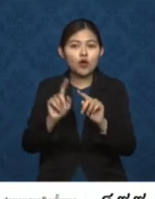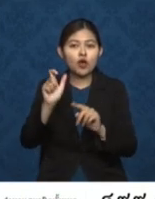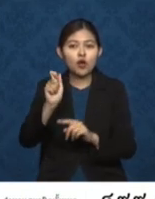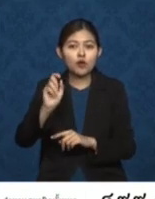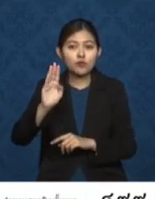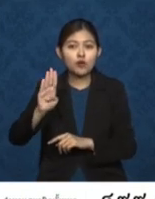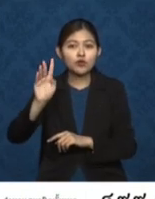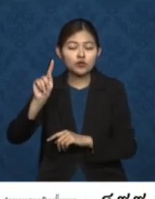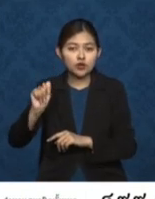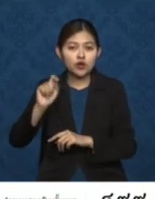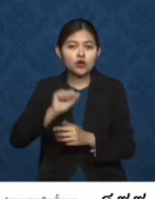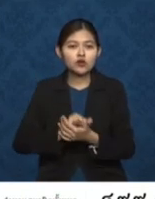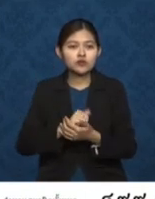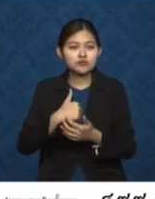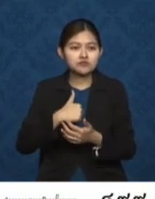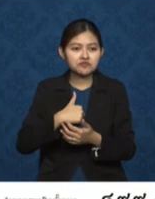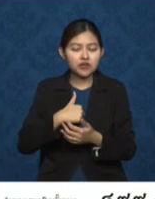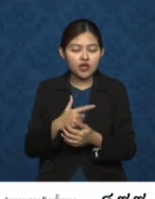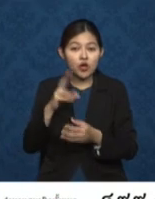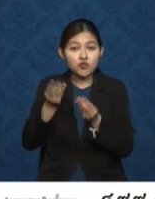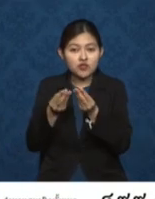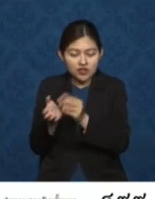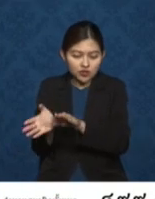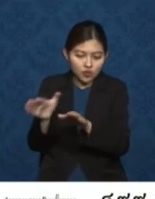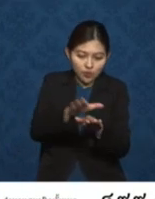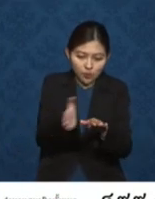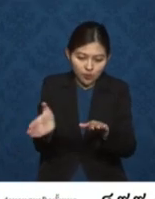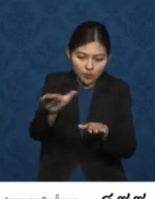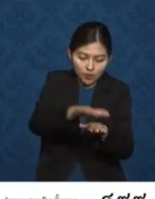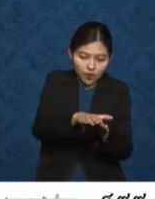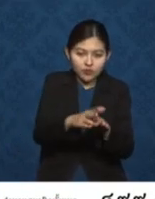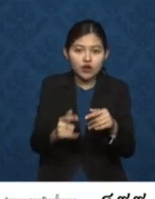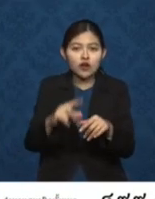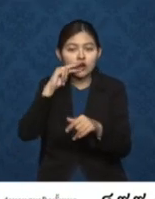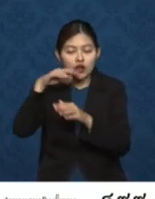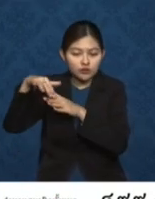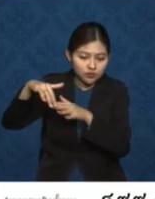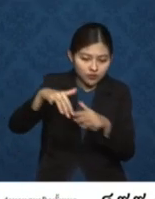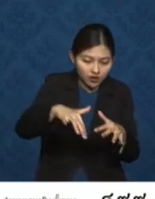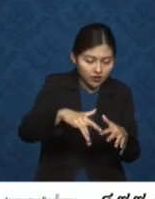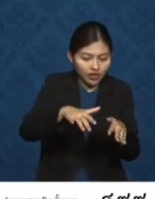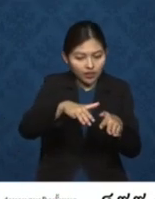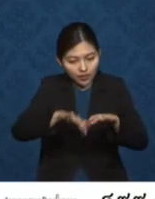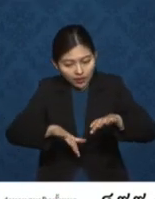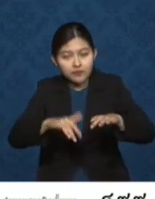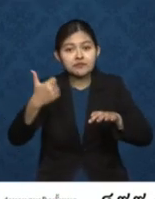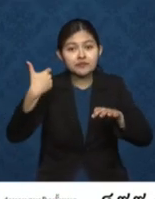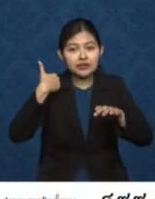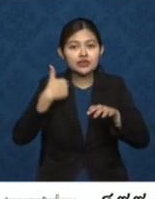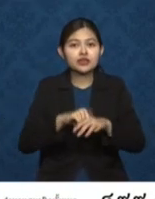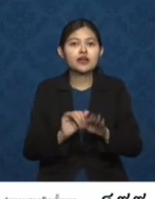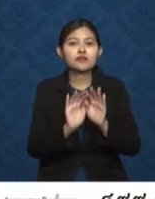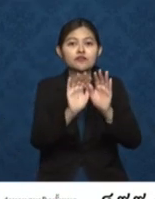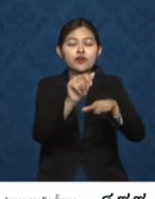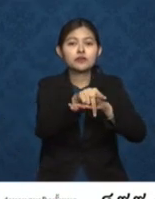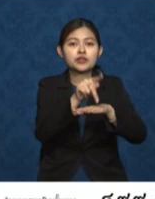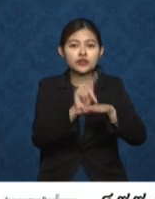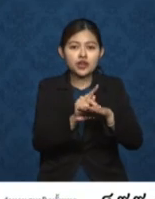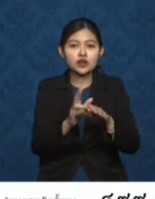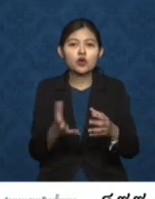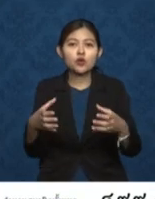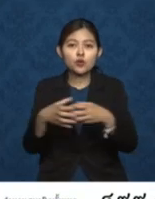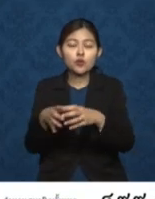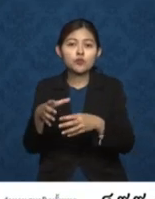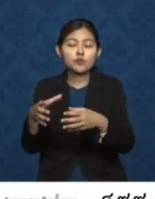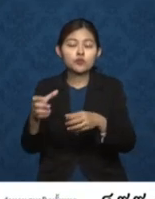บุรีก็มีเพียงแต่ได้เอาดินไปถมแต่พอน้ำหลากมาอีกก็เกิดการทรุดโทรมอีกจึงขอกราบเรียนไปยังท่านประธานสภาที่เคารพไปยังหน่วยงานที่เกี่ยวข้องช่วยบร